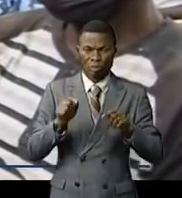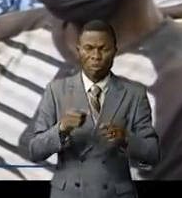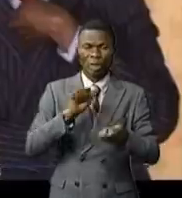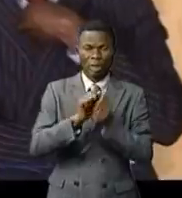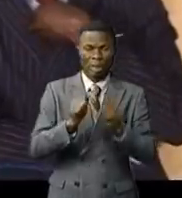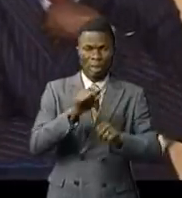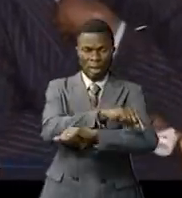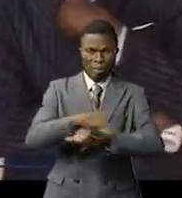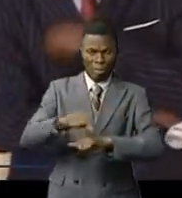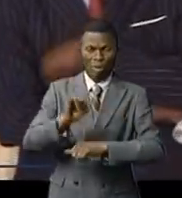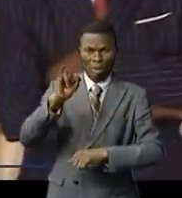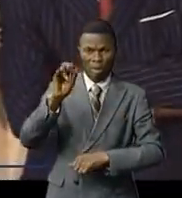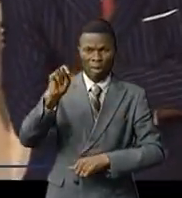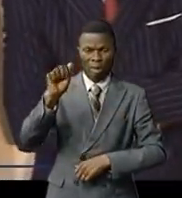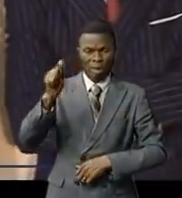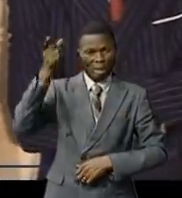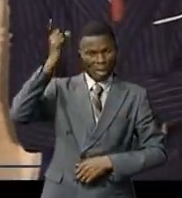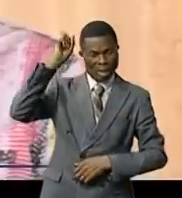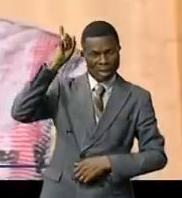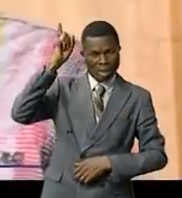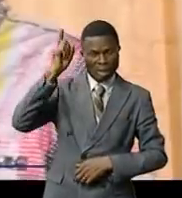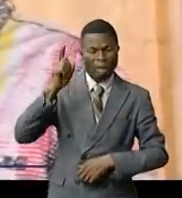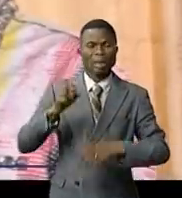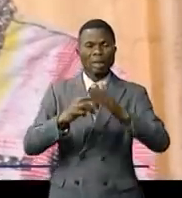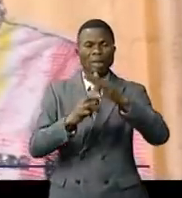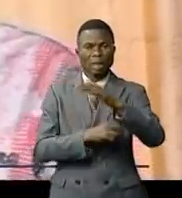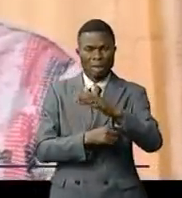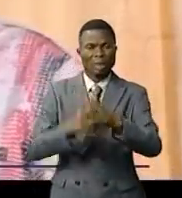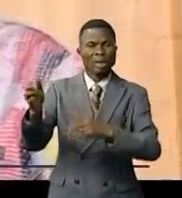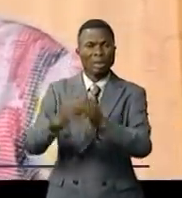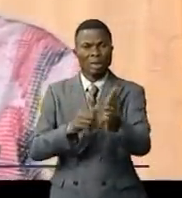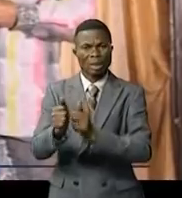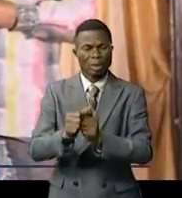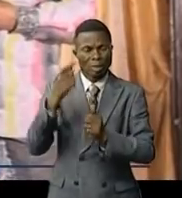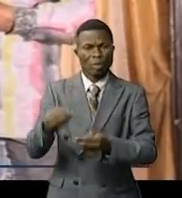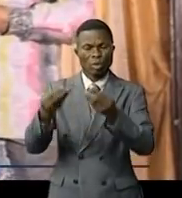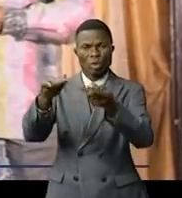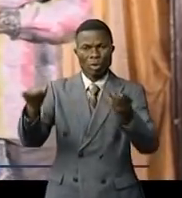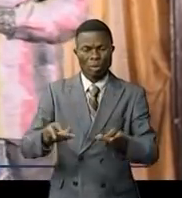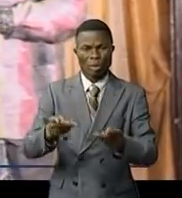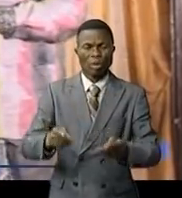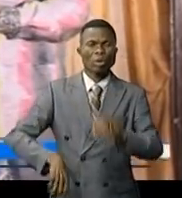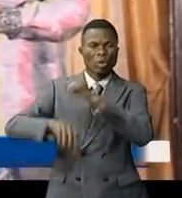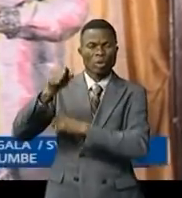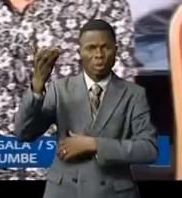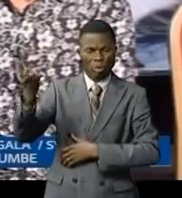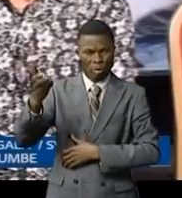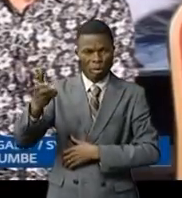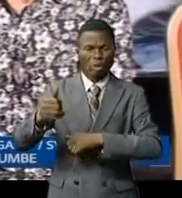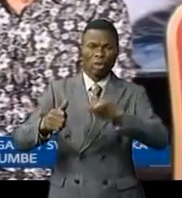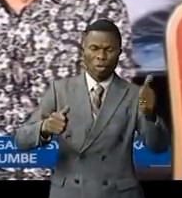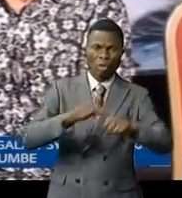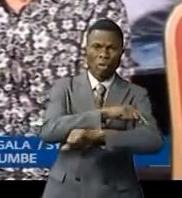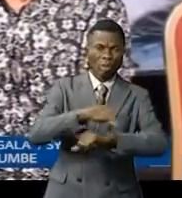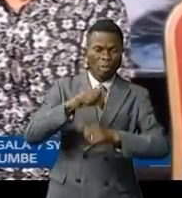siège de l'INA, qui se trouvait à l'époque sur le pont Cabu, a été détruit pour céder la place au stade des Martyrs. D'autres